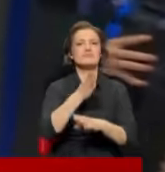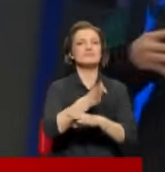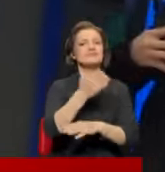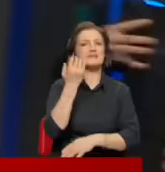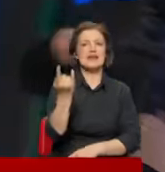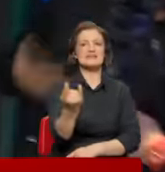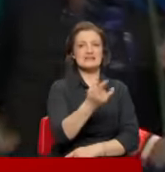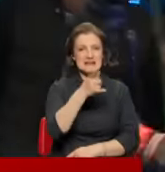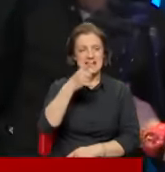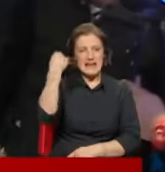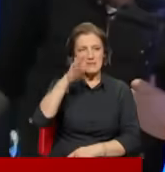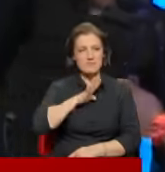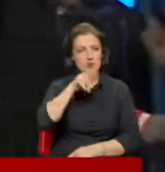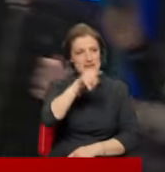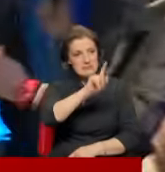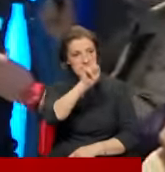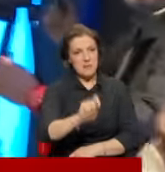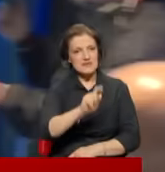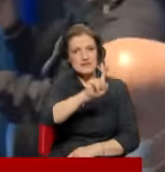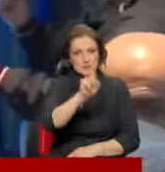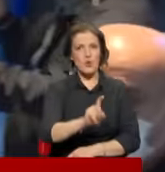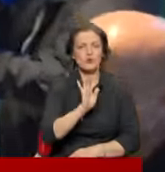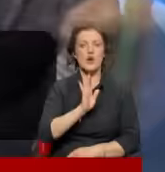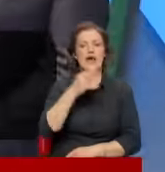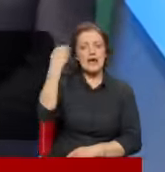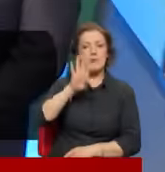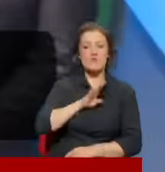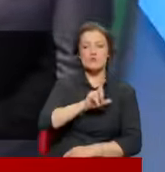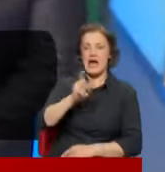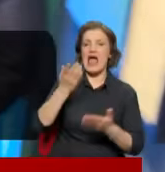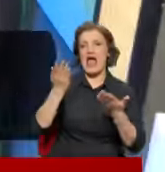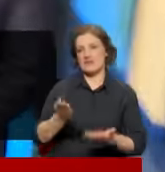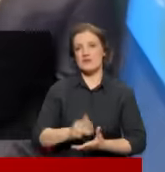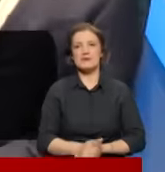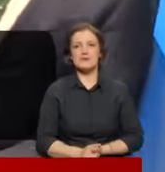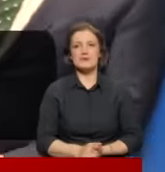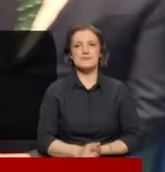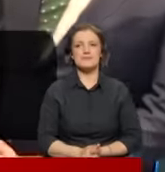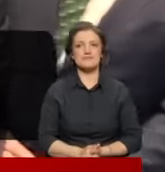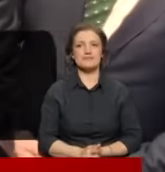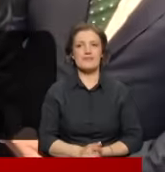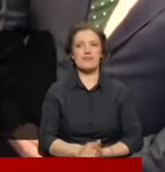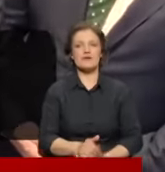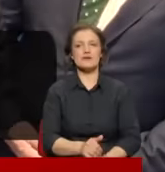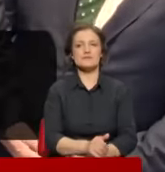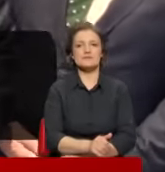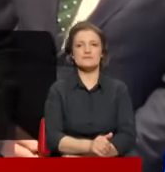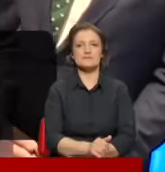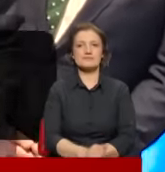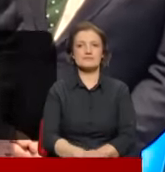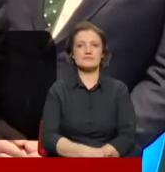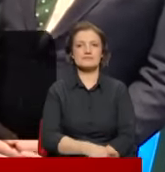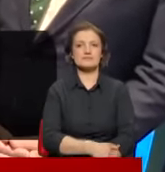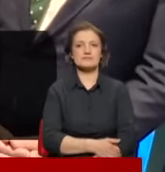İmamoğlu'na siz mi yaptınız diye sordu, evet karşılığını aldı. Bize gelen materyallerle düzenledik burayı Sayın